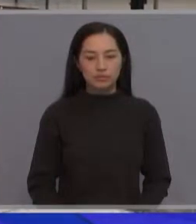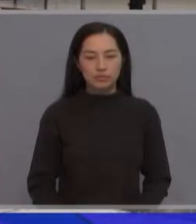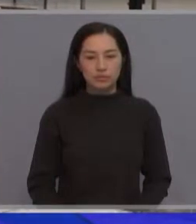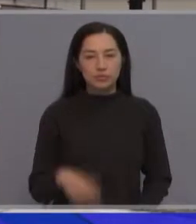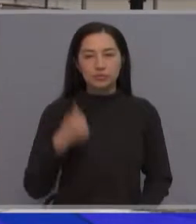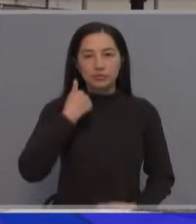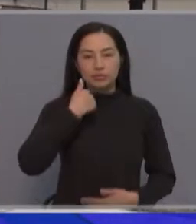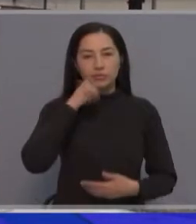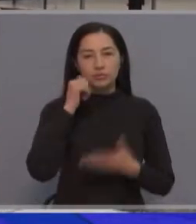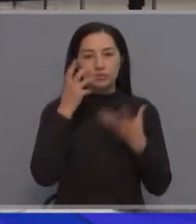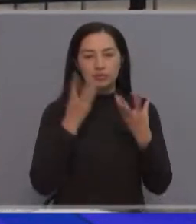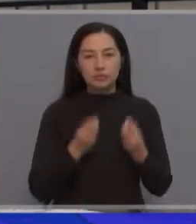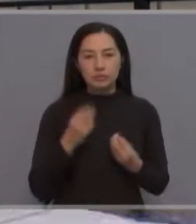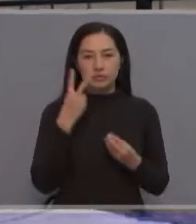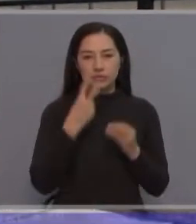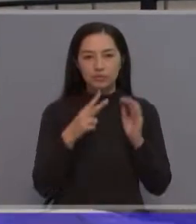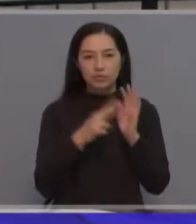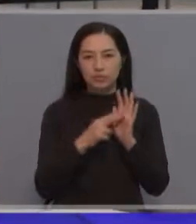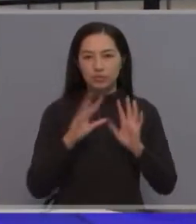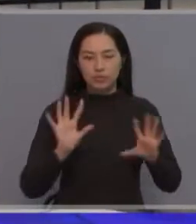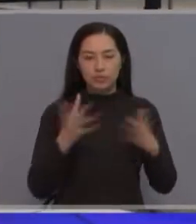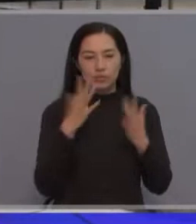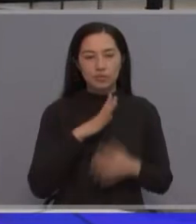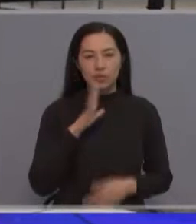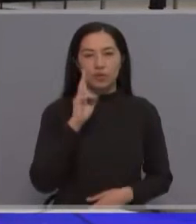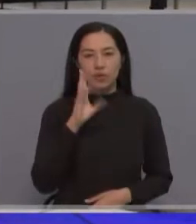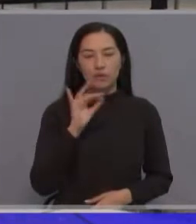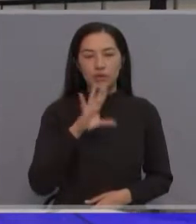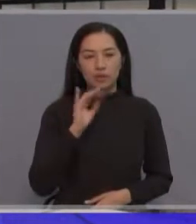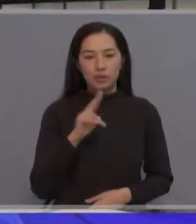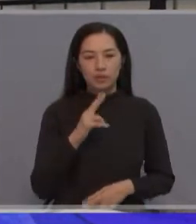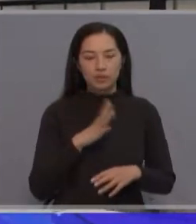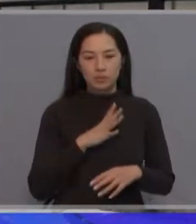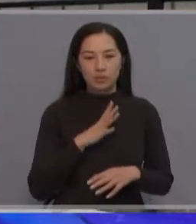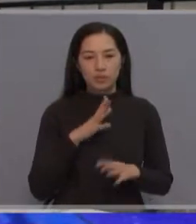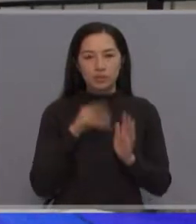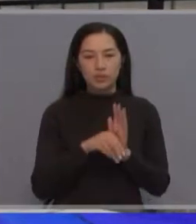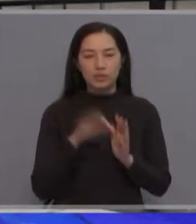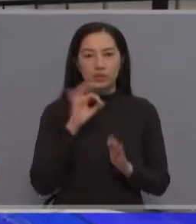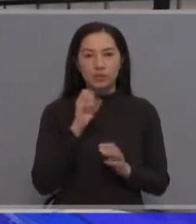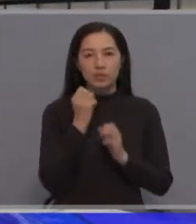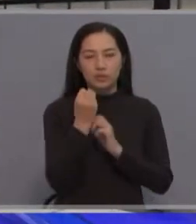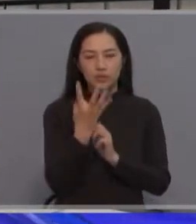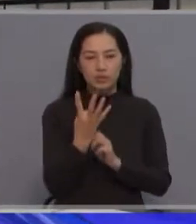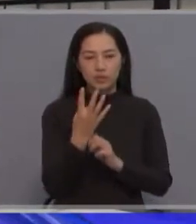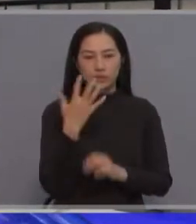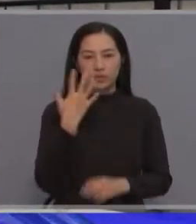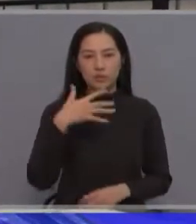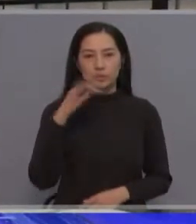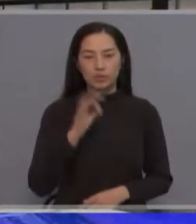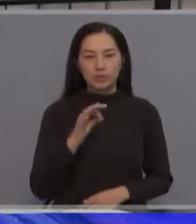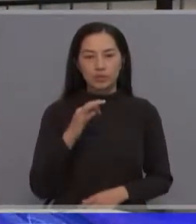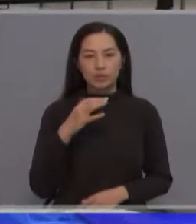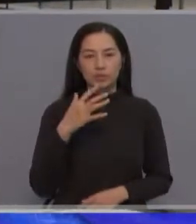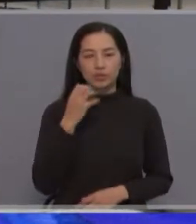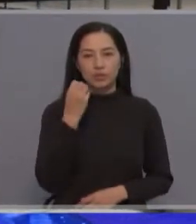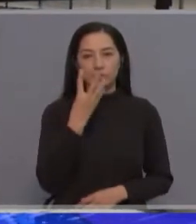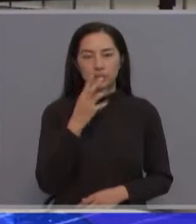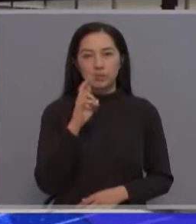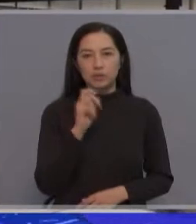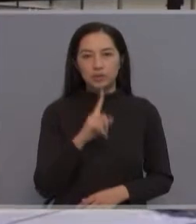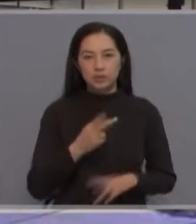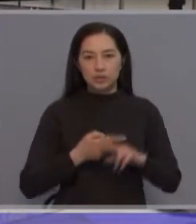Кеше күнге жалпы 28 жағдай коронавирус инфекциясы тіркелді. Оның симптомы 14. 50% және симптомсыз 14